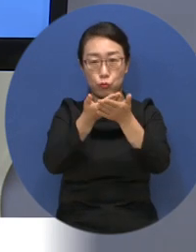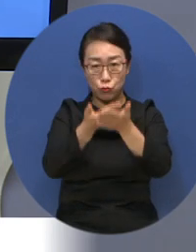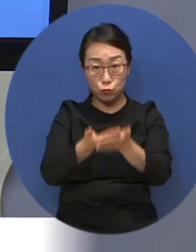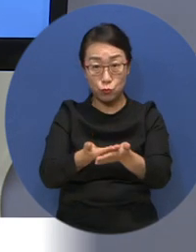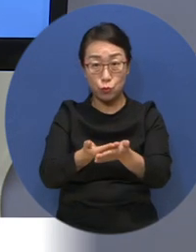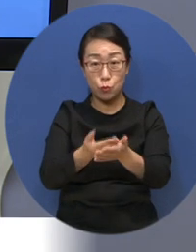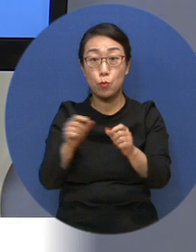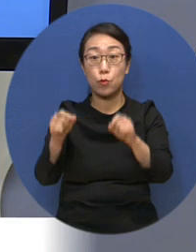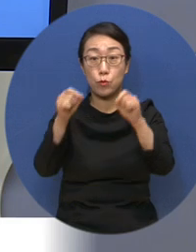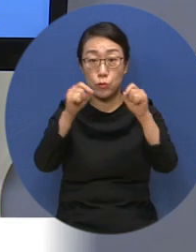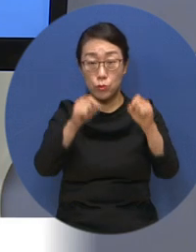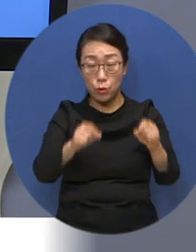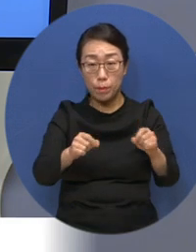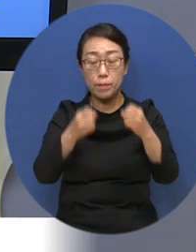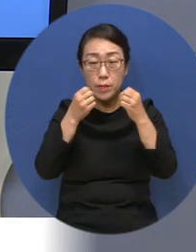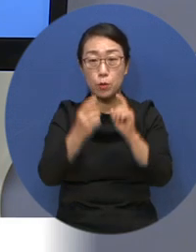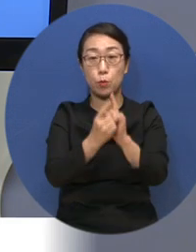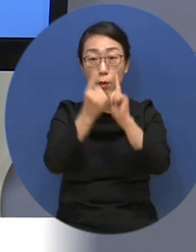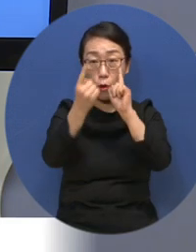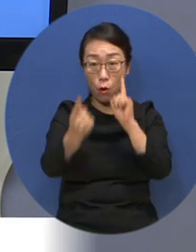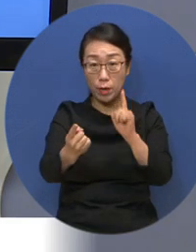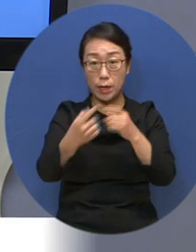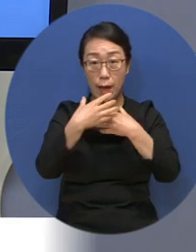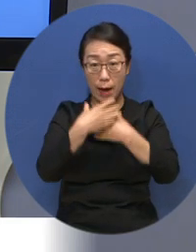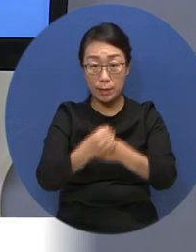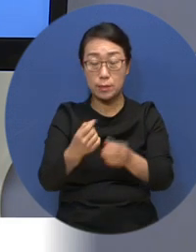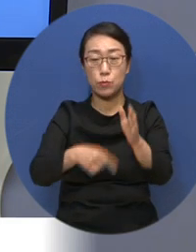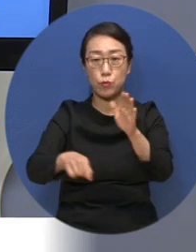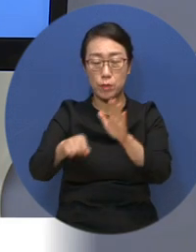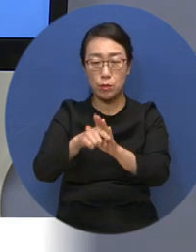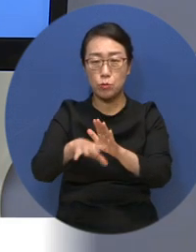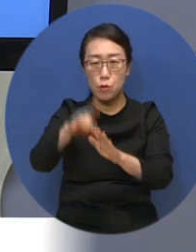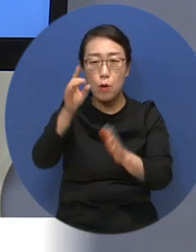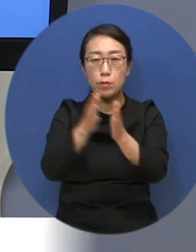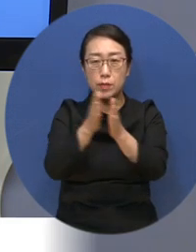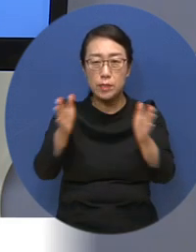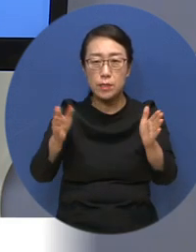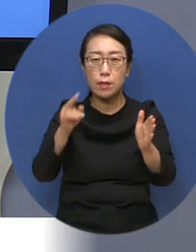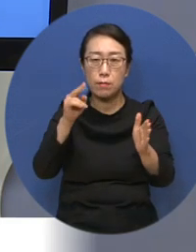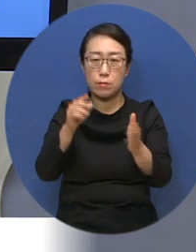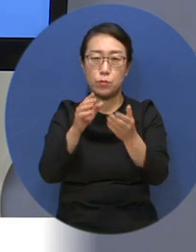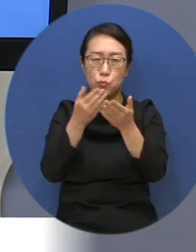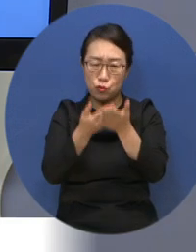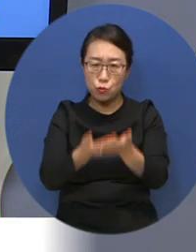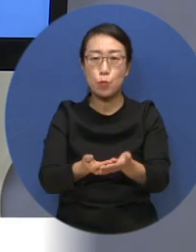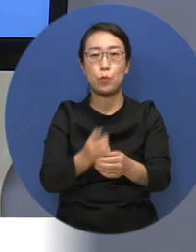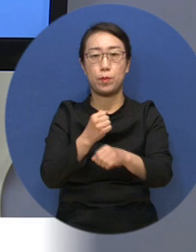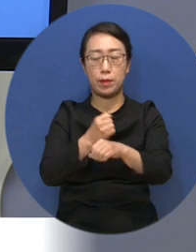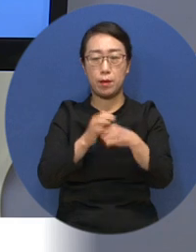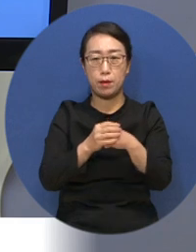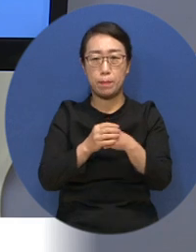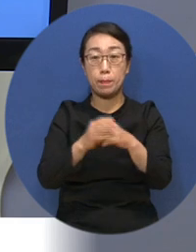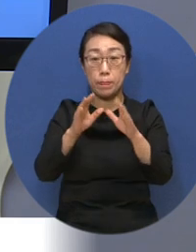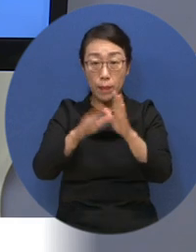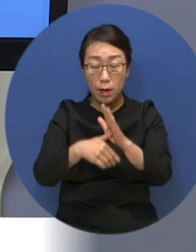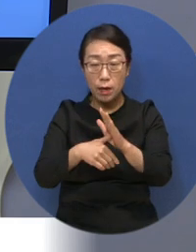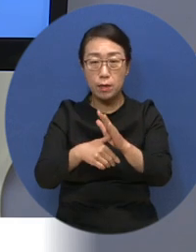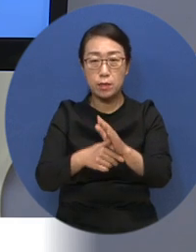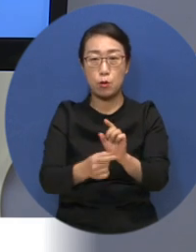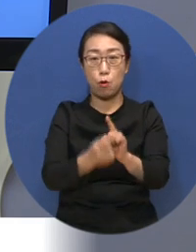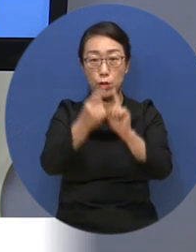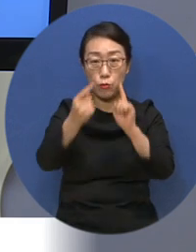새로운 거리두기 체계가 안착 하려면 시행 초기 가 매우 중요하다 며 특히 이번에는 거리두기